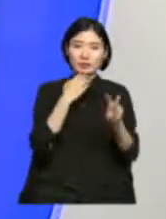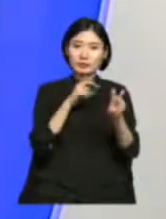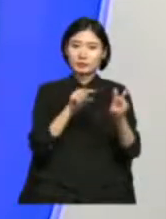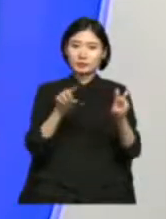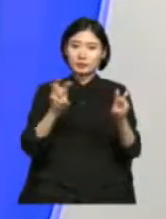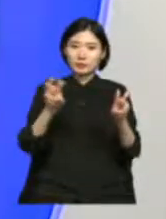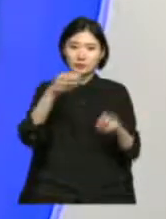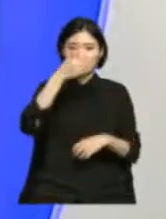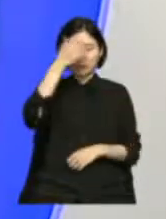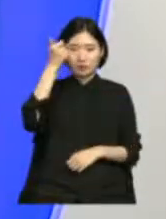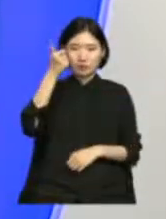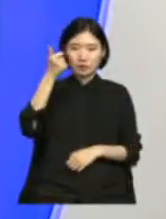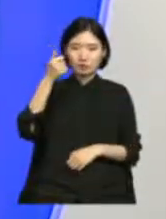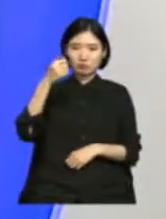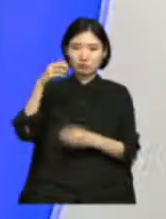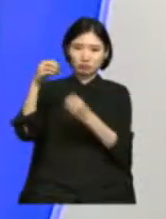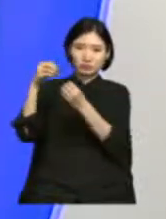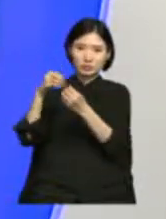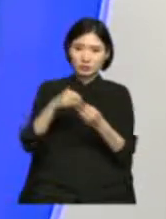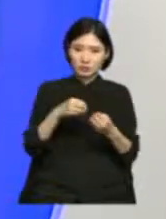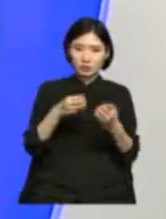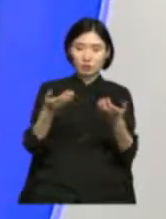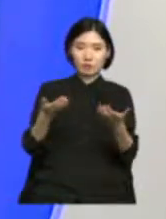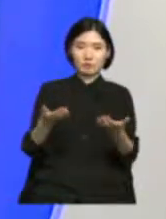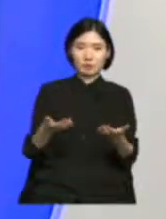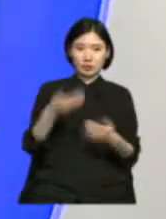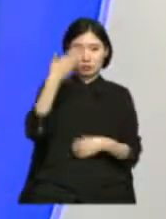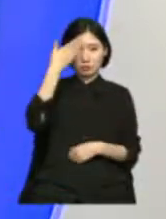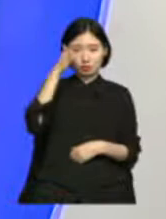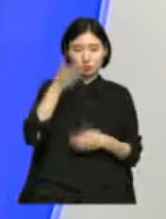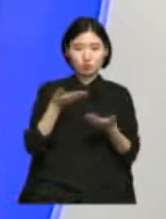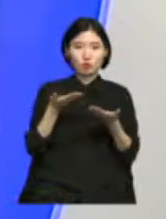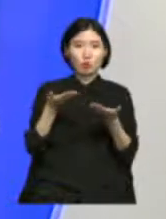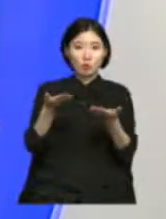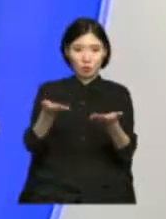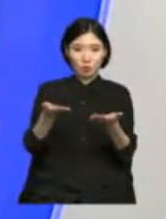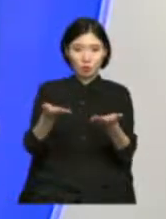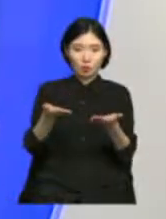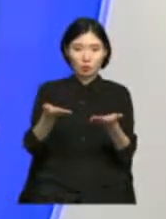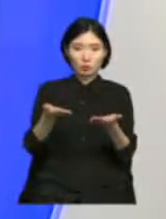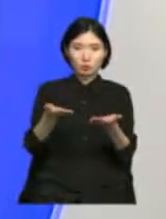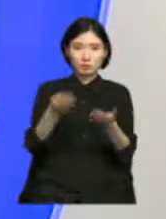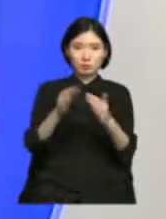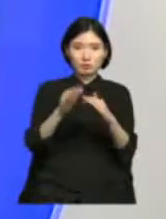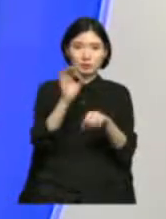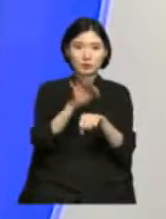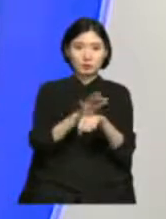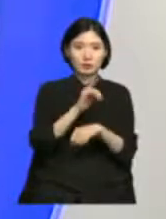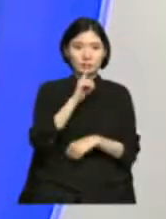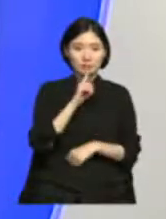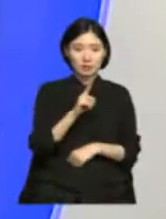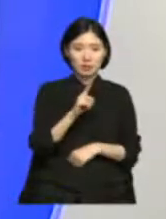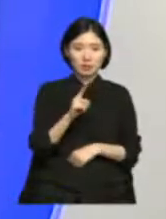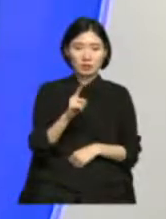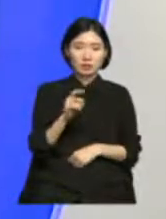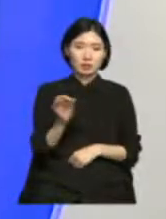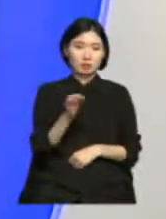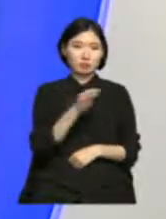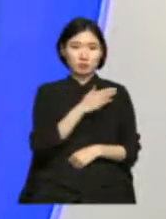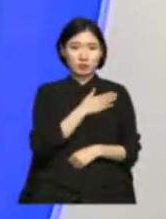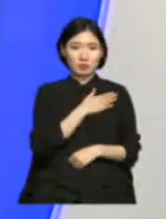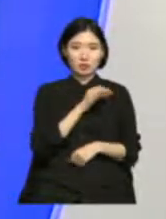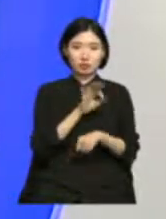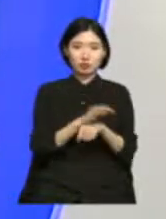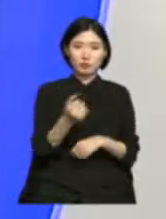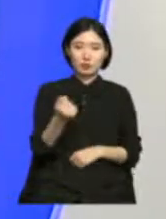청년들이 증여를 받아 집값을 마련했다는 분석도 나오고 있는데 이번 조사를 통해 나타난 현금 부자들의